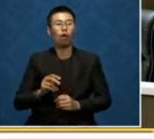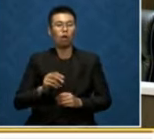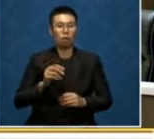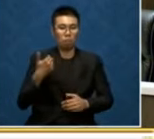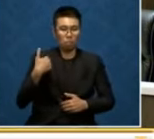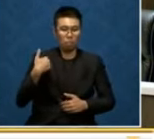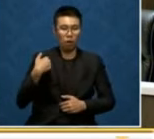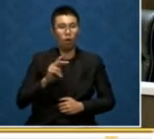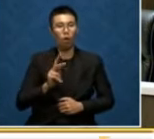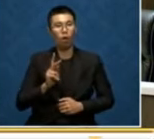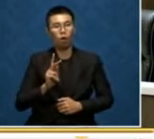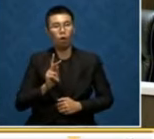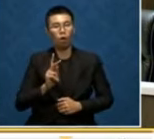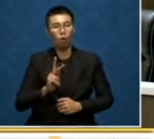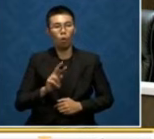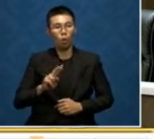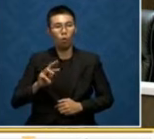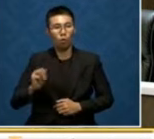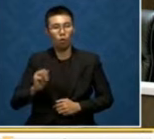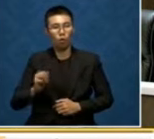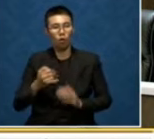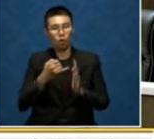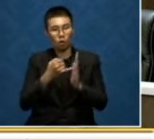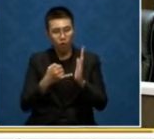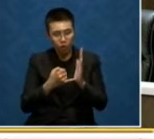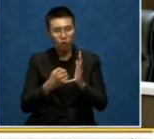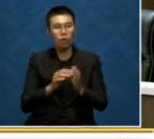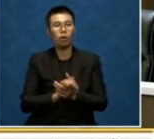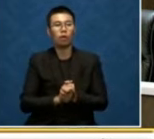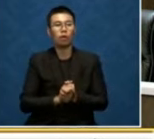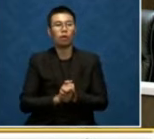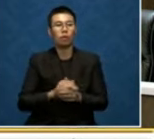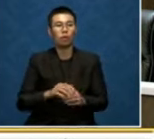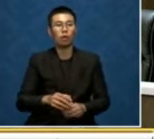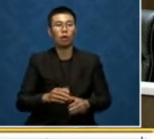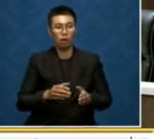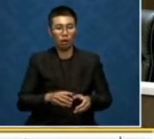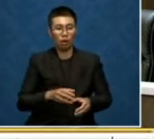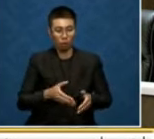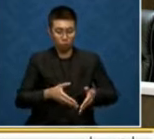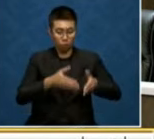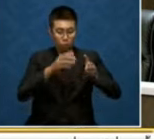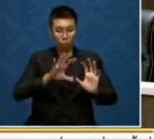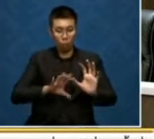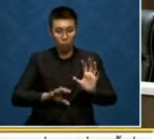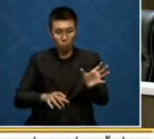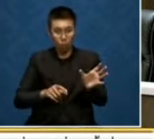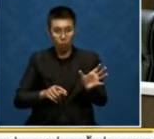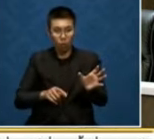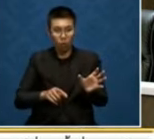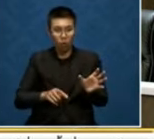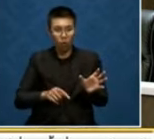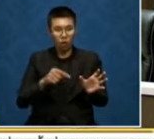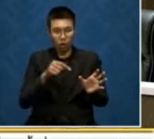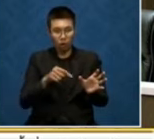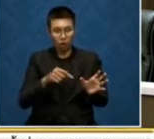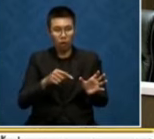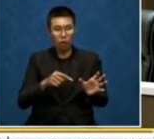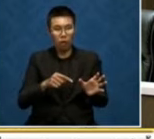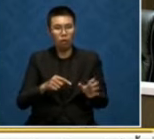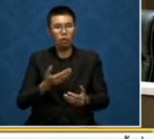ถิ่นไประบุว่ากังหันลมเป็นสิ่งปลูกสร้างที่อยู่ในข่ายไม่ต้องชำระภาษี